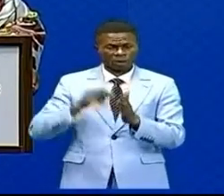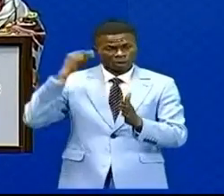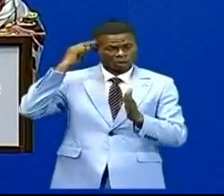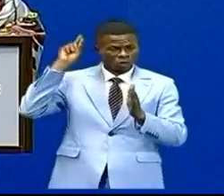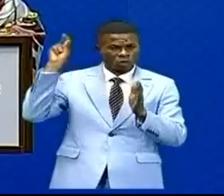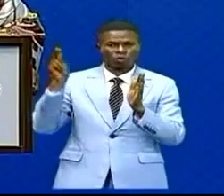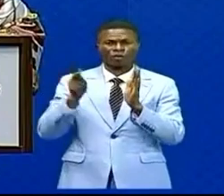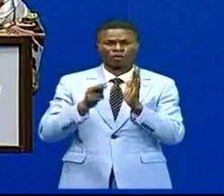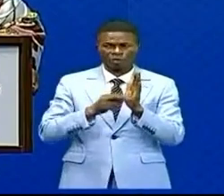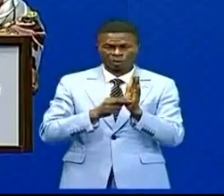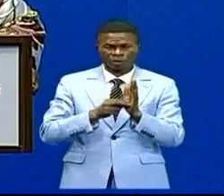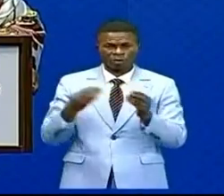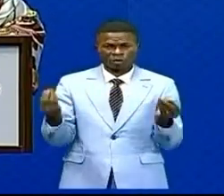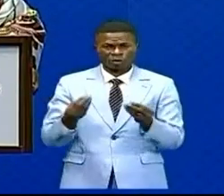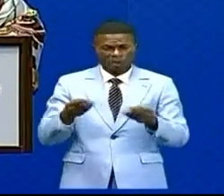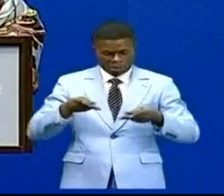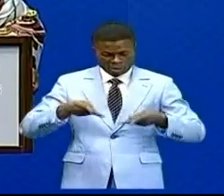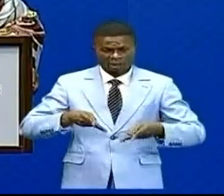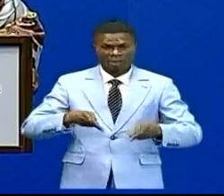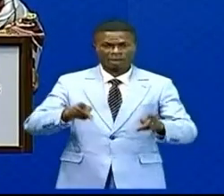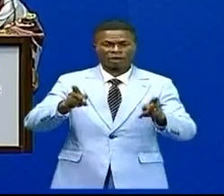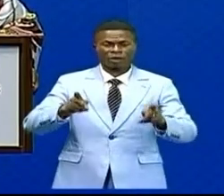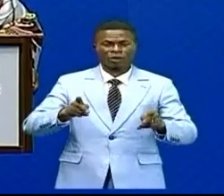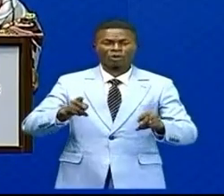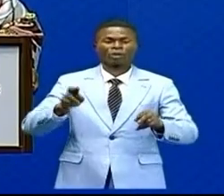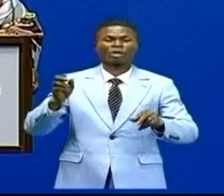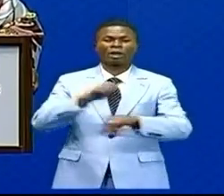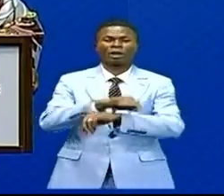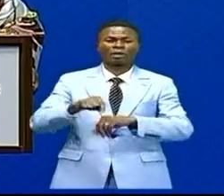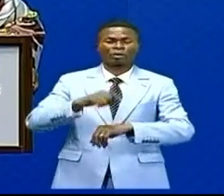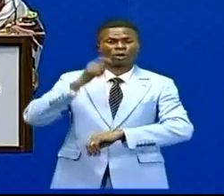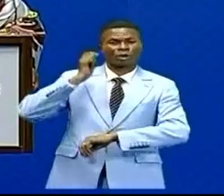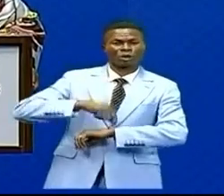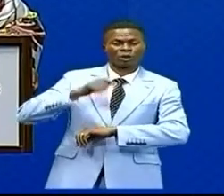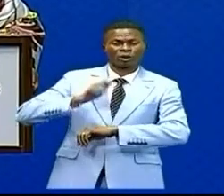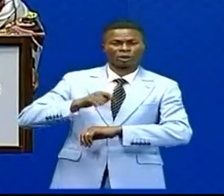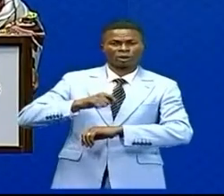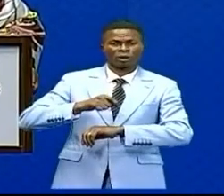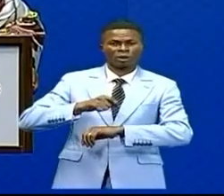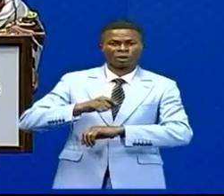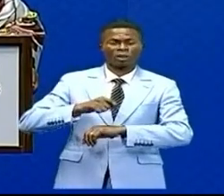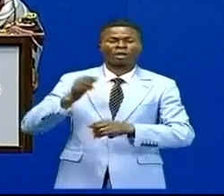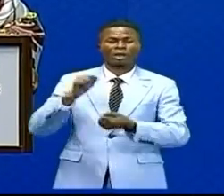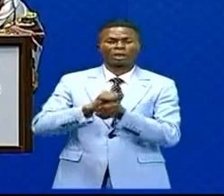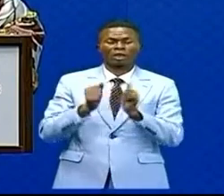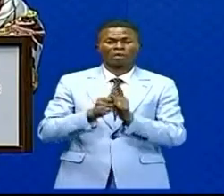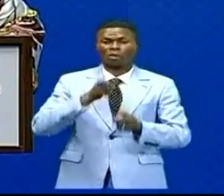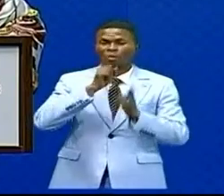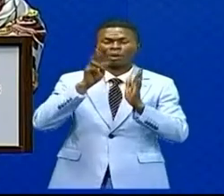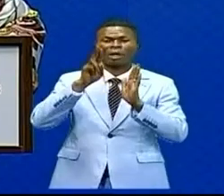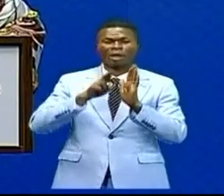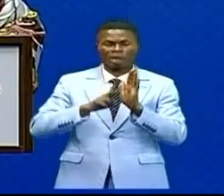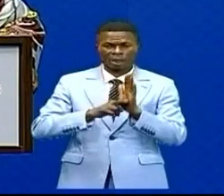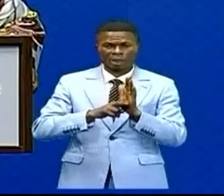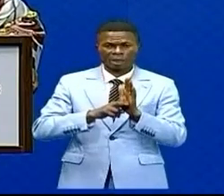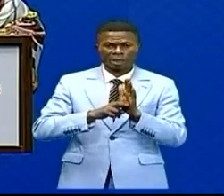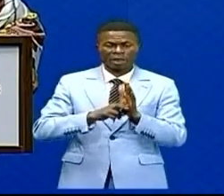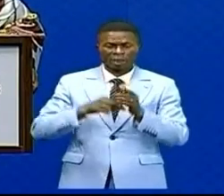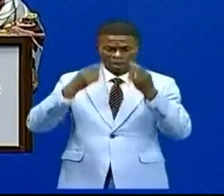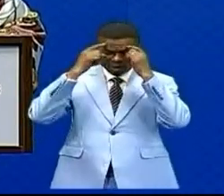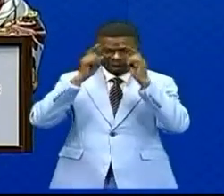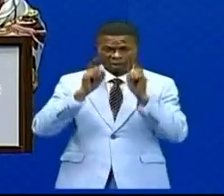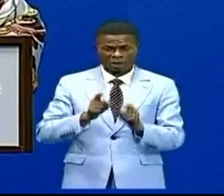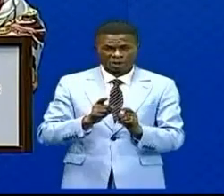gouvernement afin de permettre à l'exécutif national, pendant l'intercession parlementaire, de prendre des